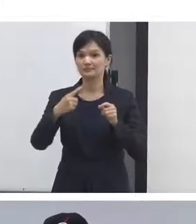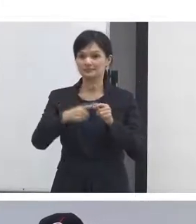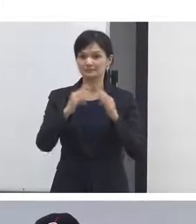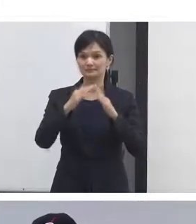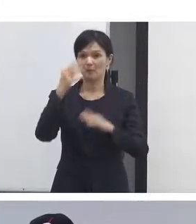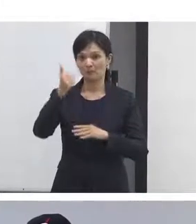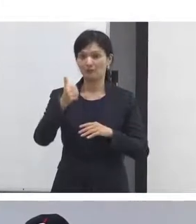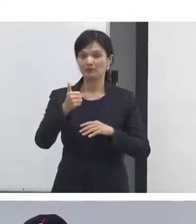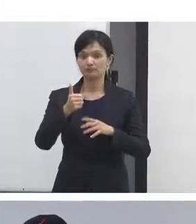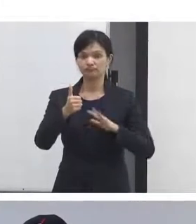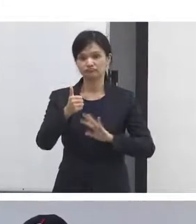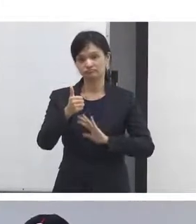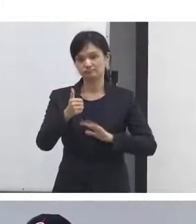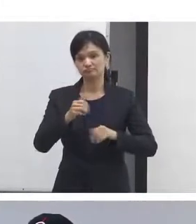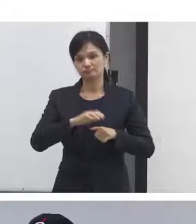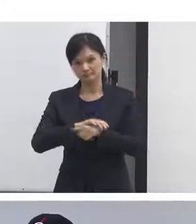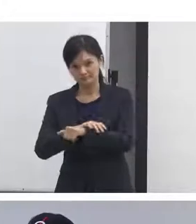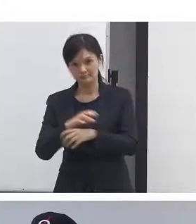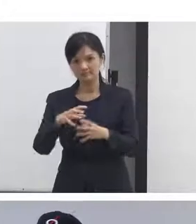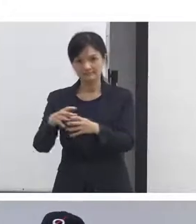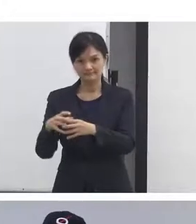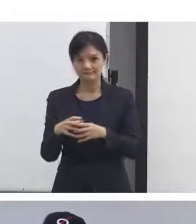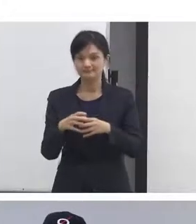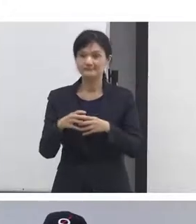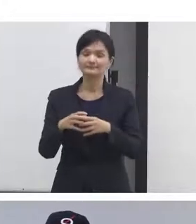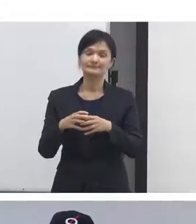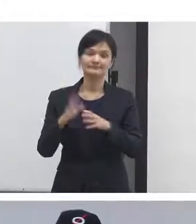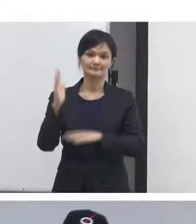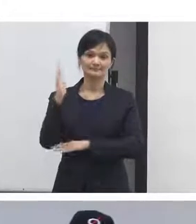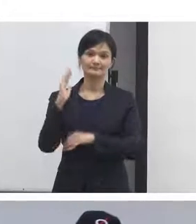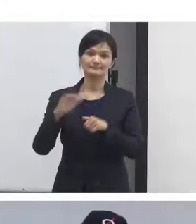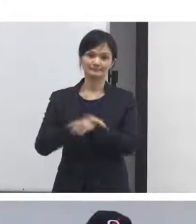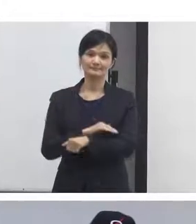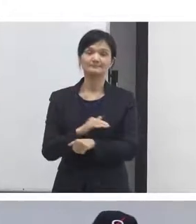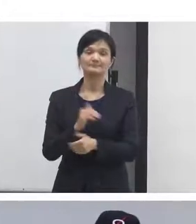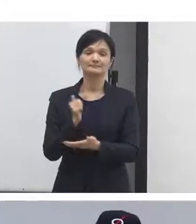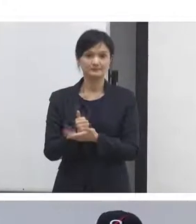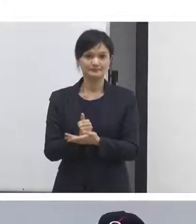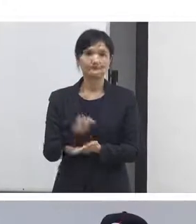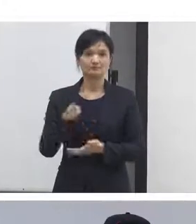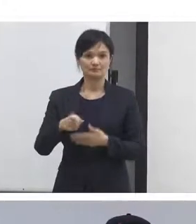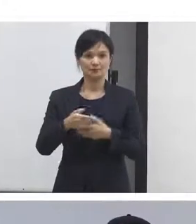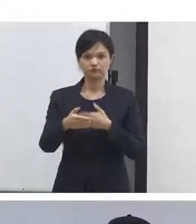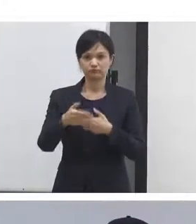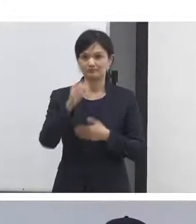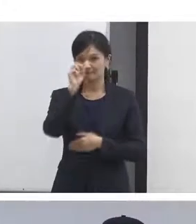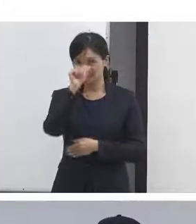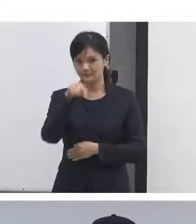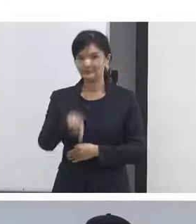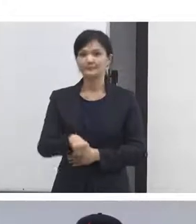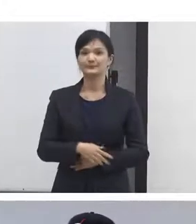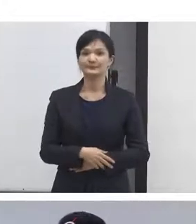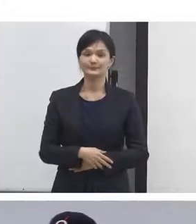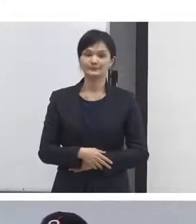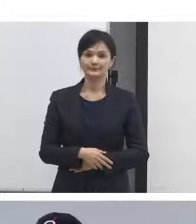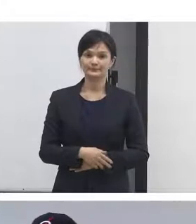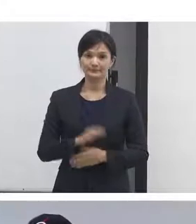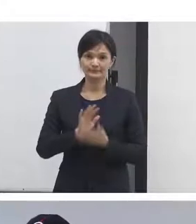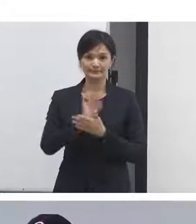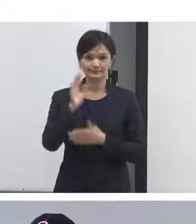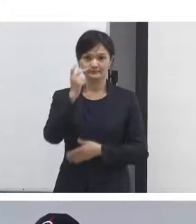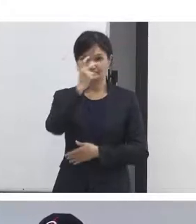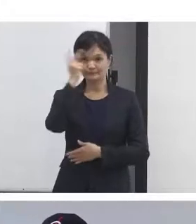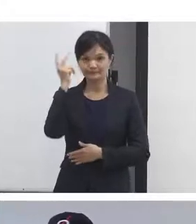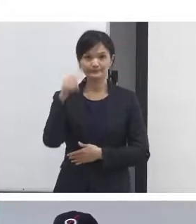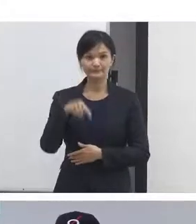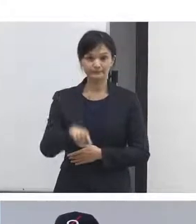团队，然后跟着市长竞选团队一起进入到市府。这一段的经验是比较特别的地方，但后来发现说，在